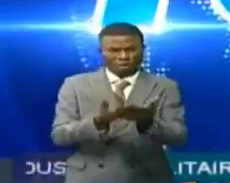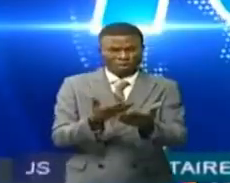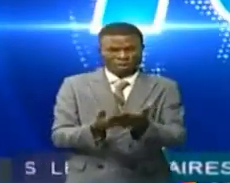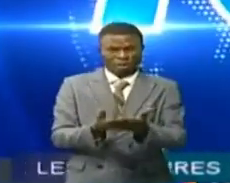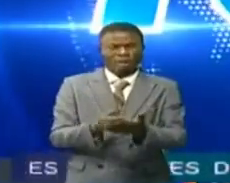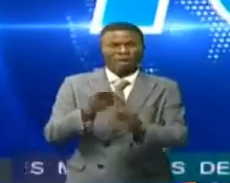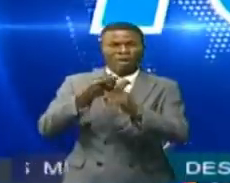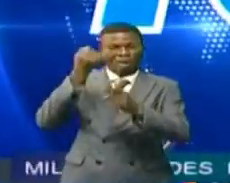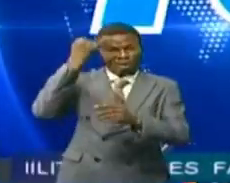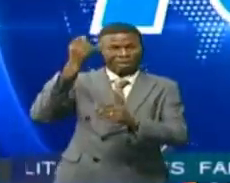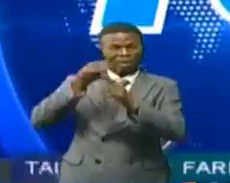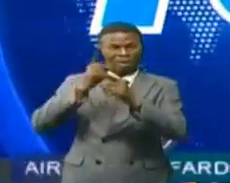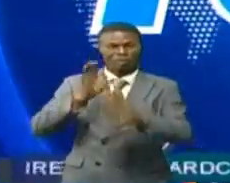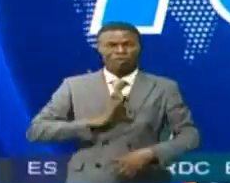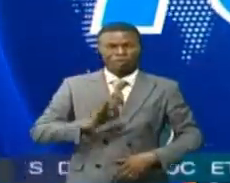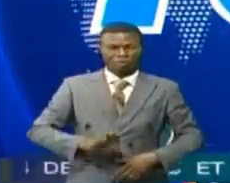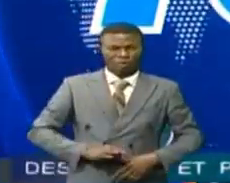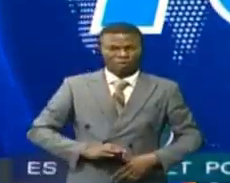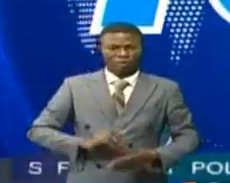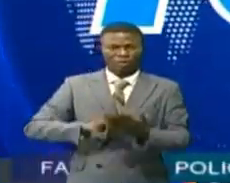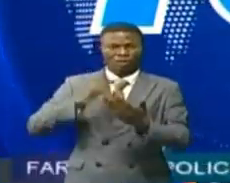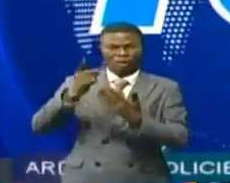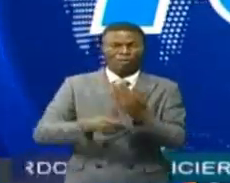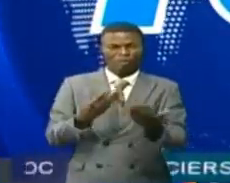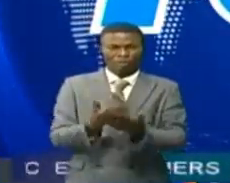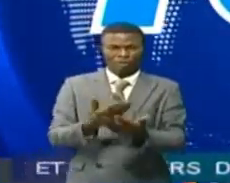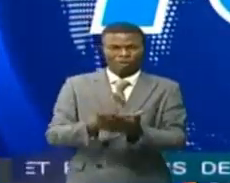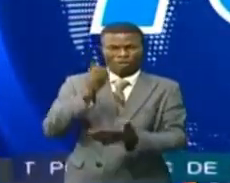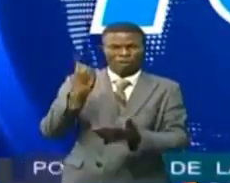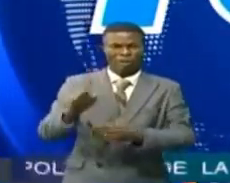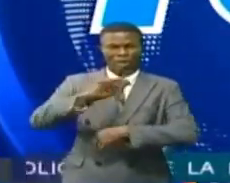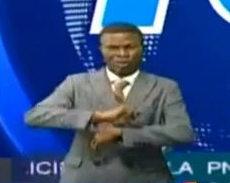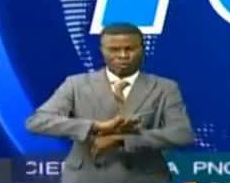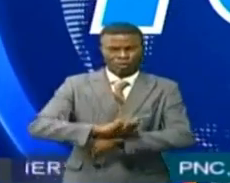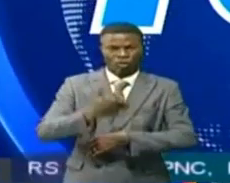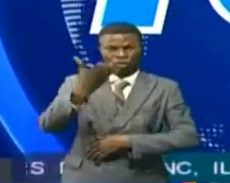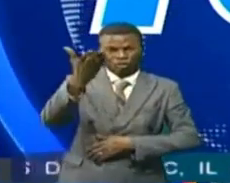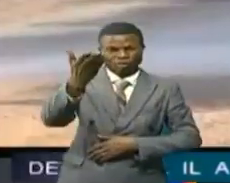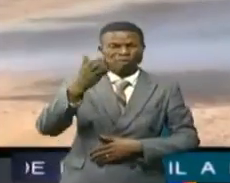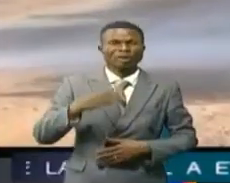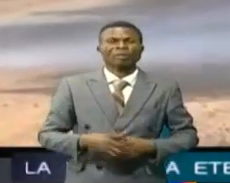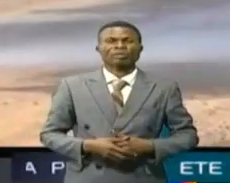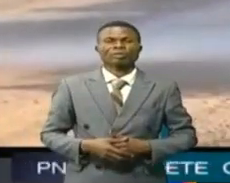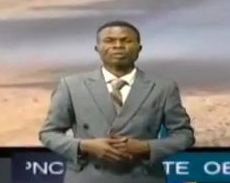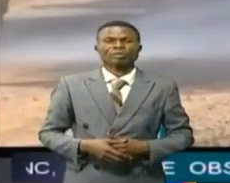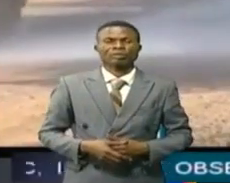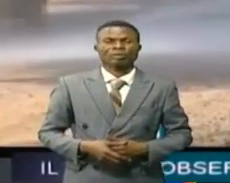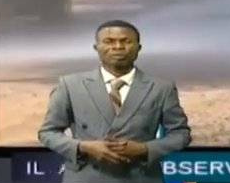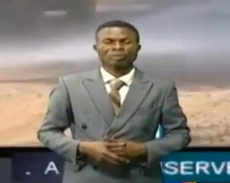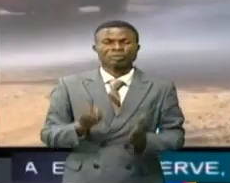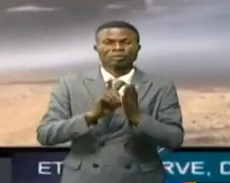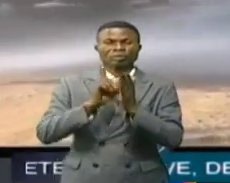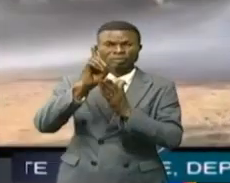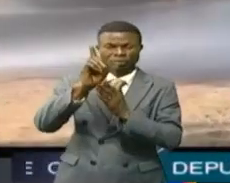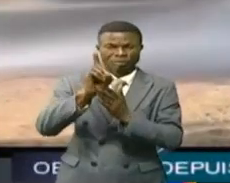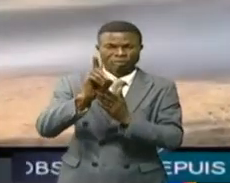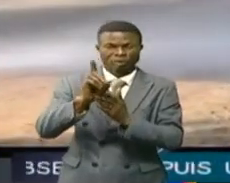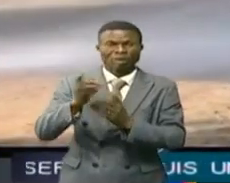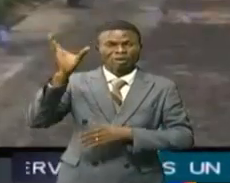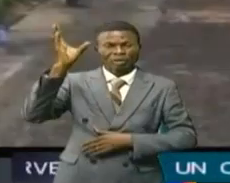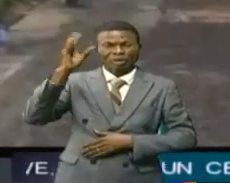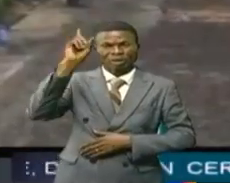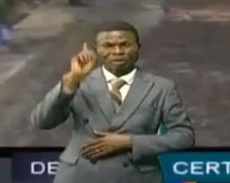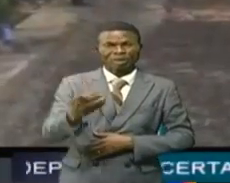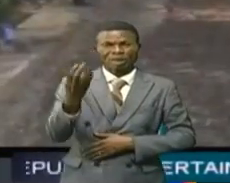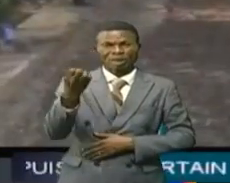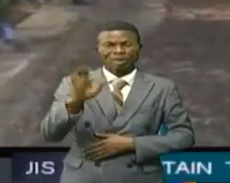par le chef de l'État dans le cadre du programme d'urgence de 100 jours. Spacios Mboyo. Le développement à la base des